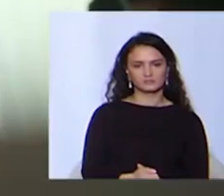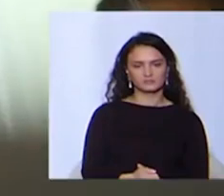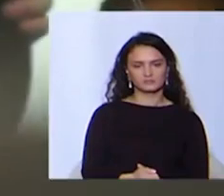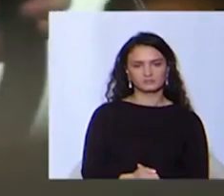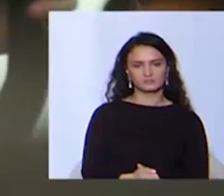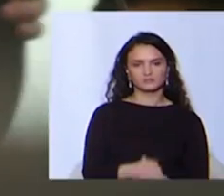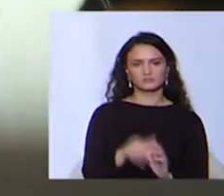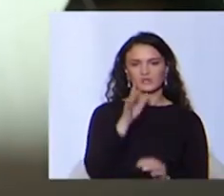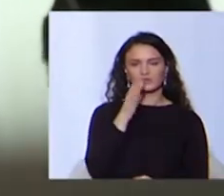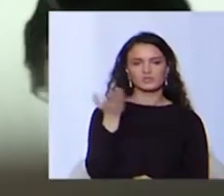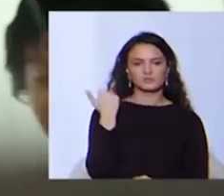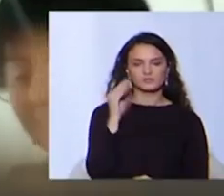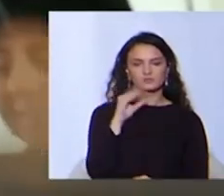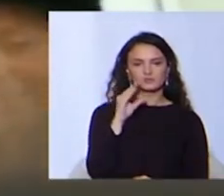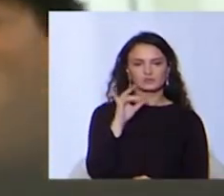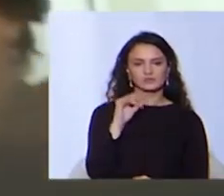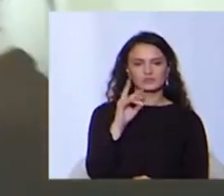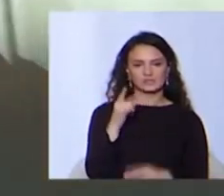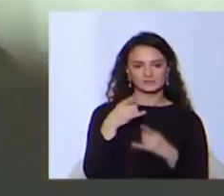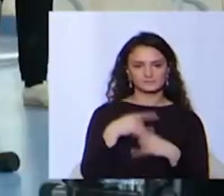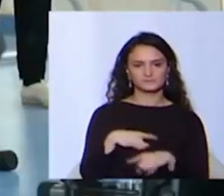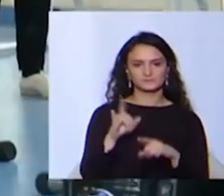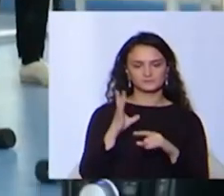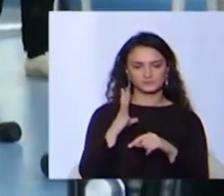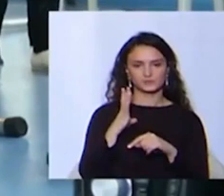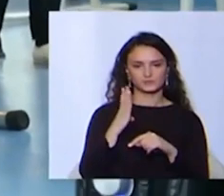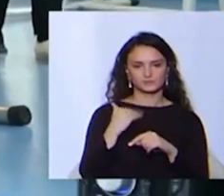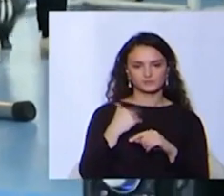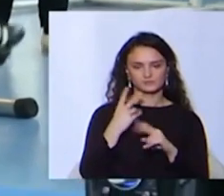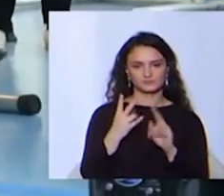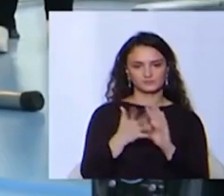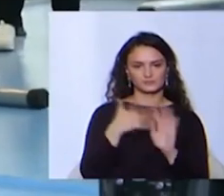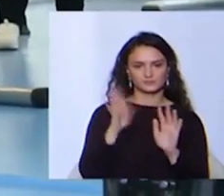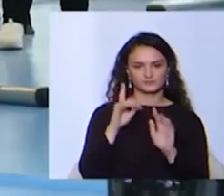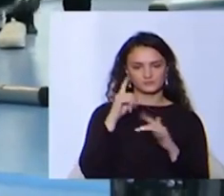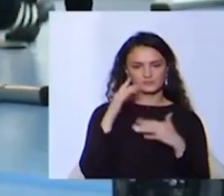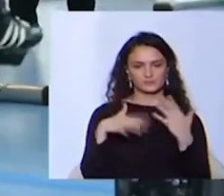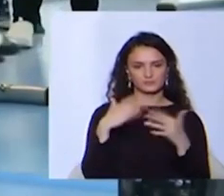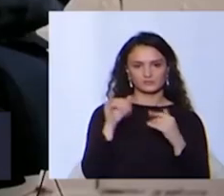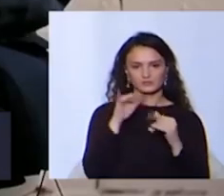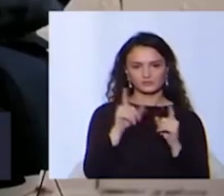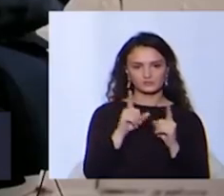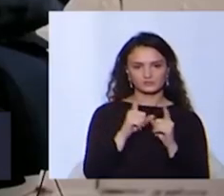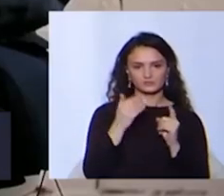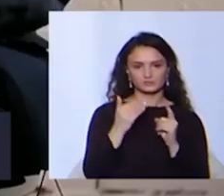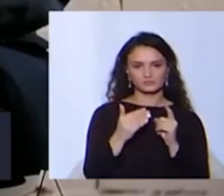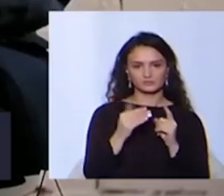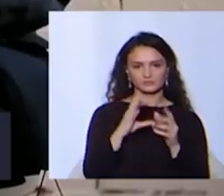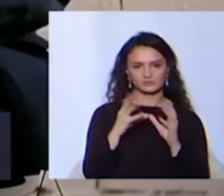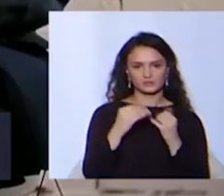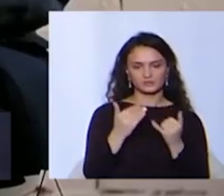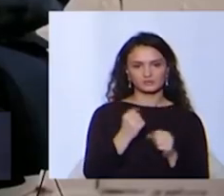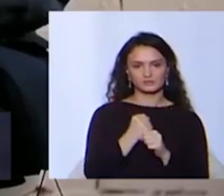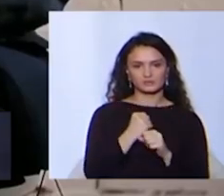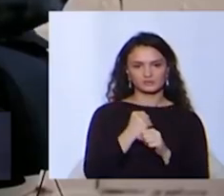გარკვეული წლების წინ, როდესაც ირაკლი მოევლინა ქვეყანას, გაურკვეველ სიტუაციაში აღმოჩნდი, თითქოს მისთვის ქმნი ყველაფერს,